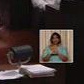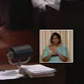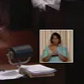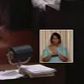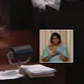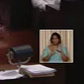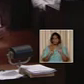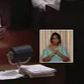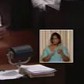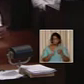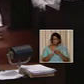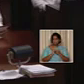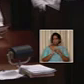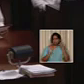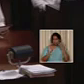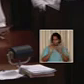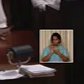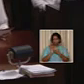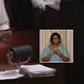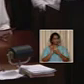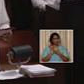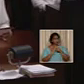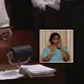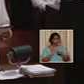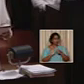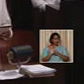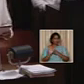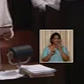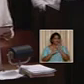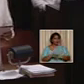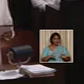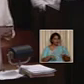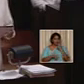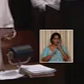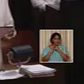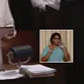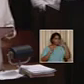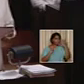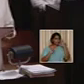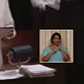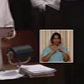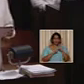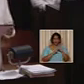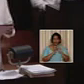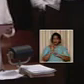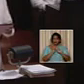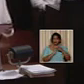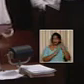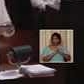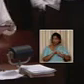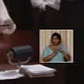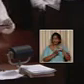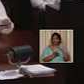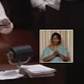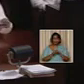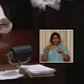ඇති වී තිබෙන ගැටලුකාරී තත්ත්වය. තවශ්‍යන යටාලතිස්ස ප්‍රාථමික විද්‍යාලයේ අධ්‍යාපන අමාත්‍යංශයේ චක්‍රලේඛනගත